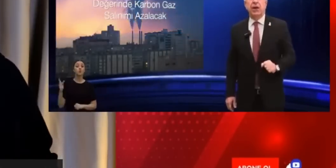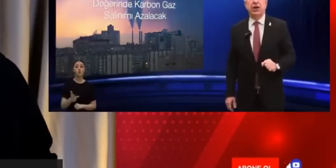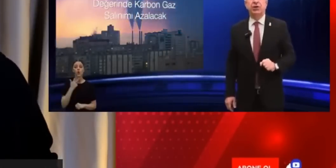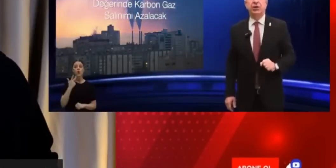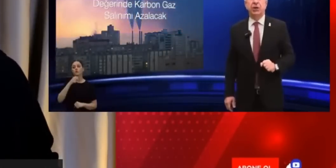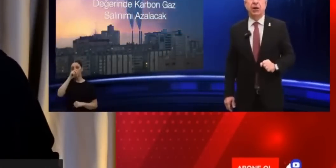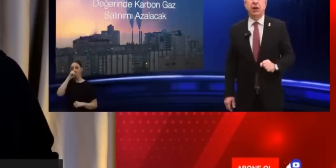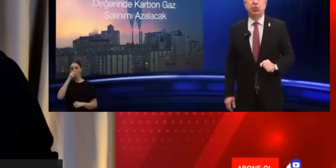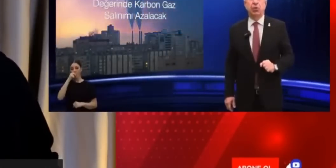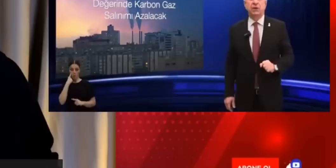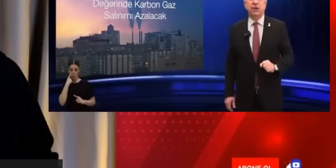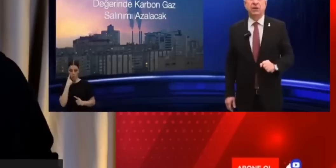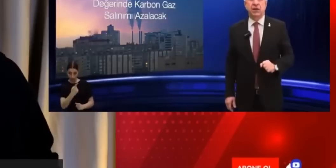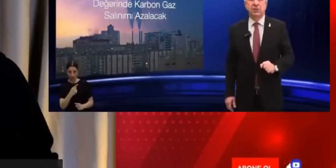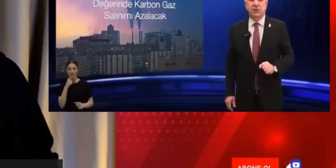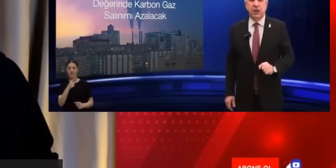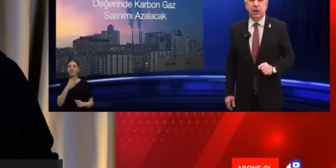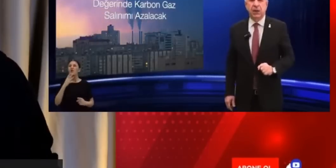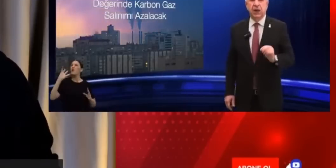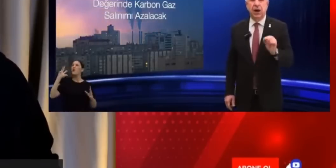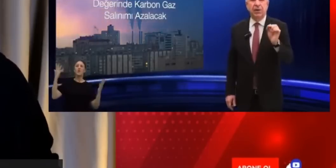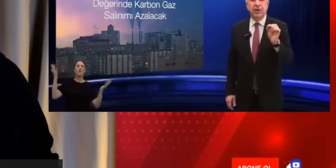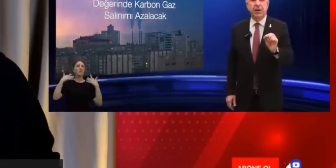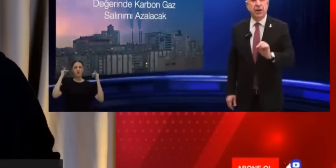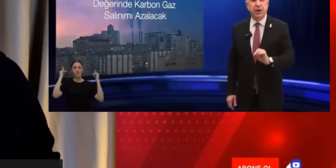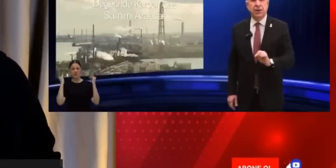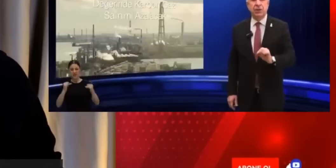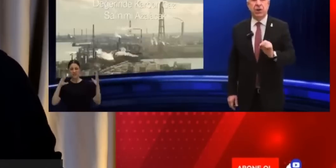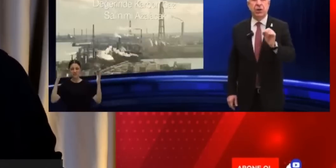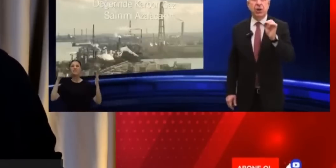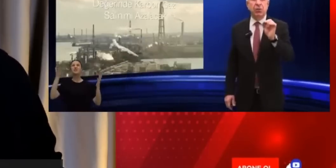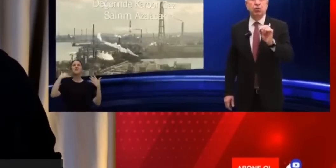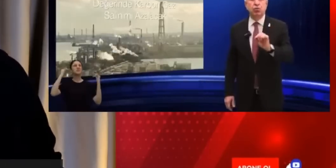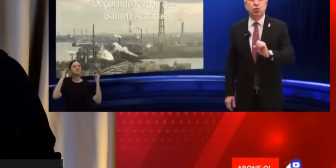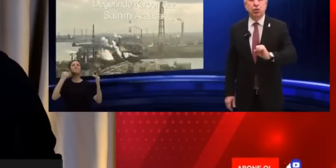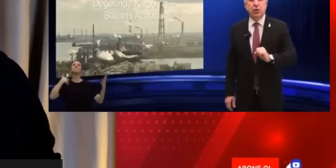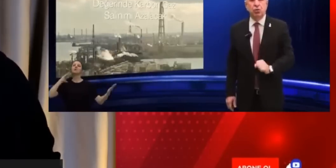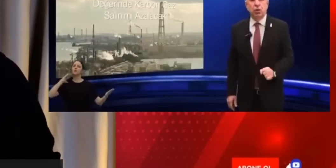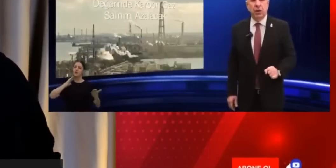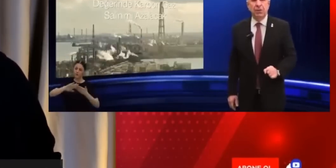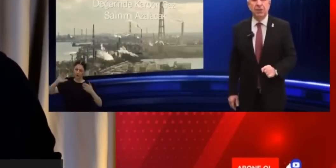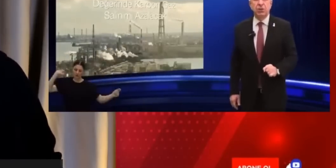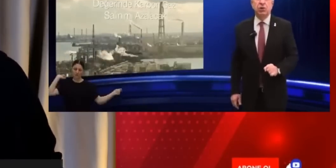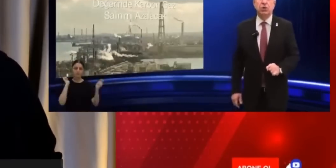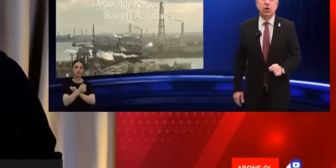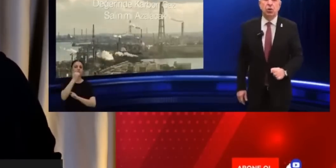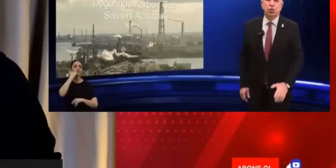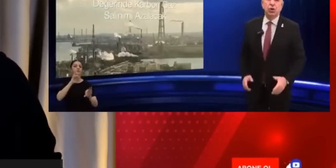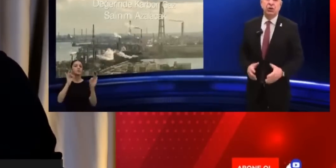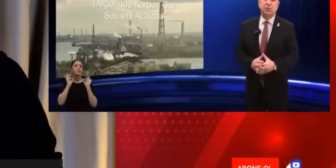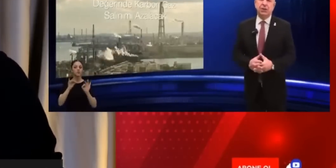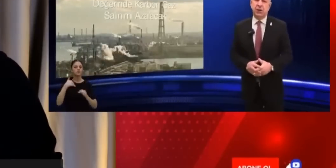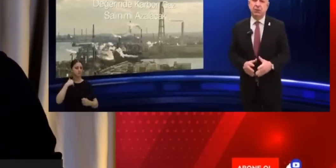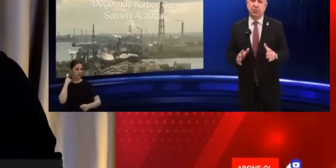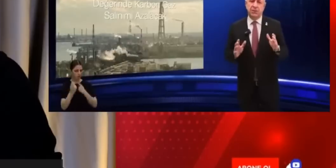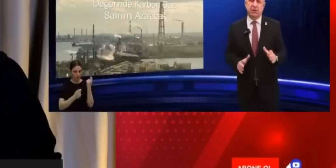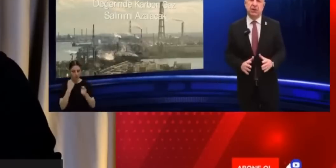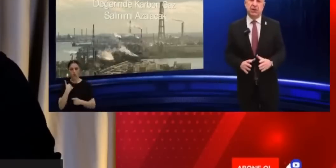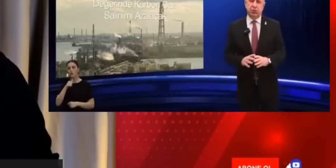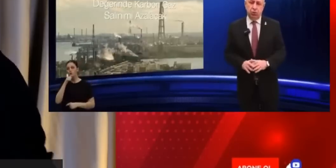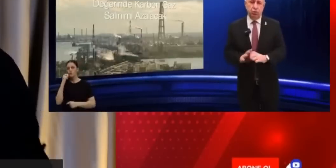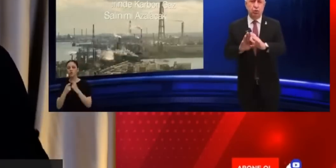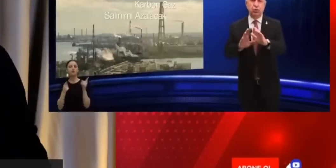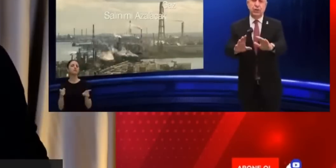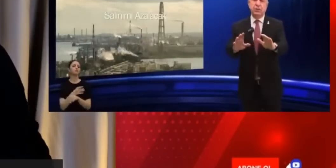size size karşı sizi mutlu edecek şekilde bir adım atmıyor Devlet Bahçeli'nin mhp'si